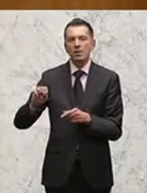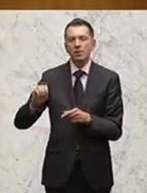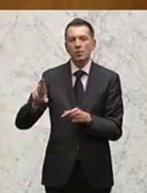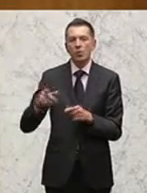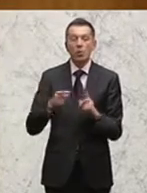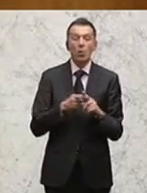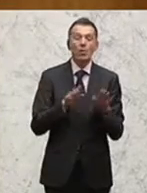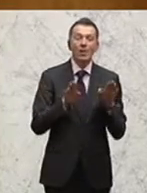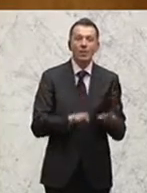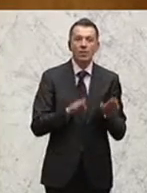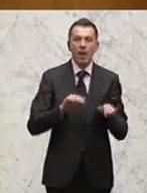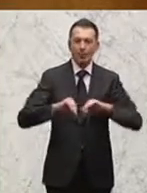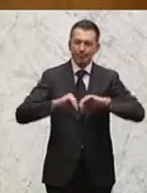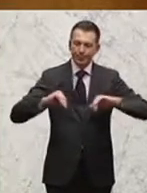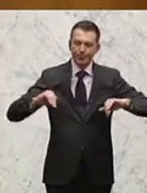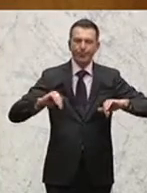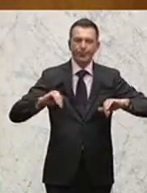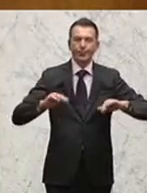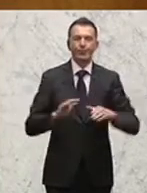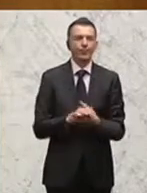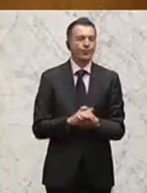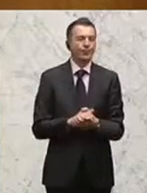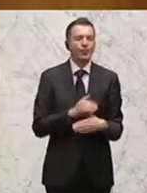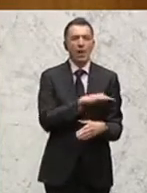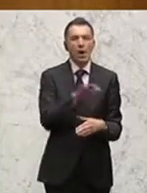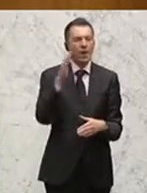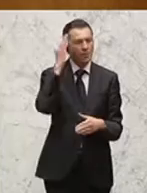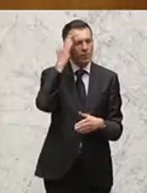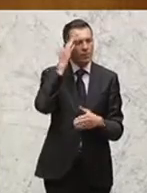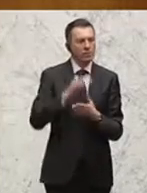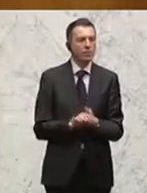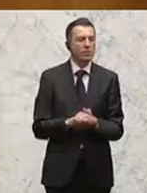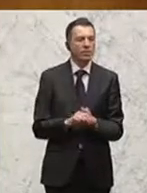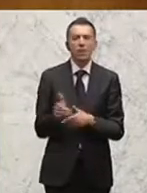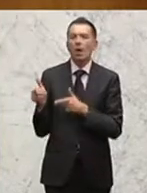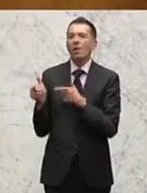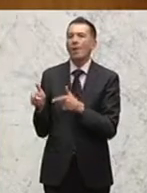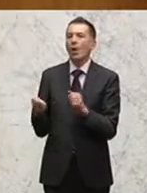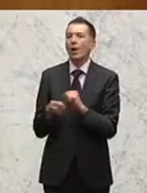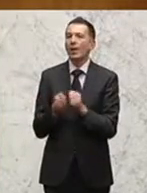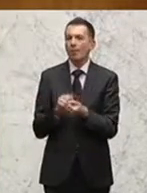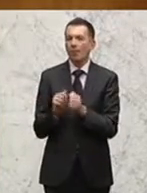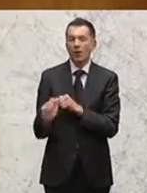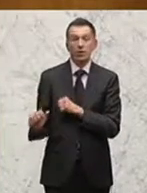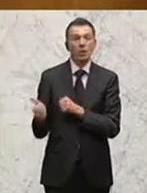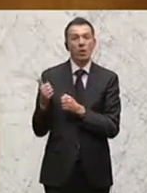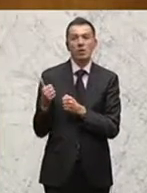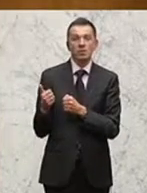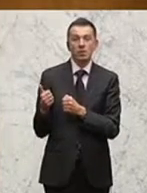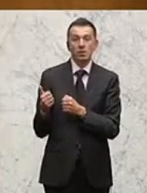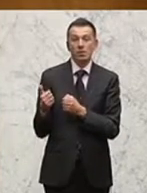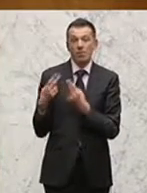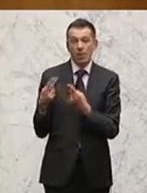der anderen Seite. Und wir alle wissen, dass es den Terrorkämpfern in erster Linie nicht